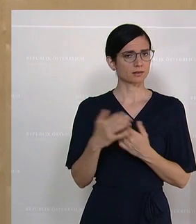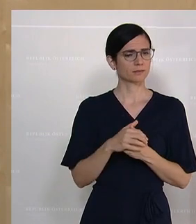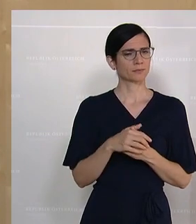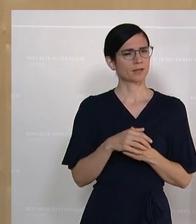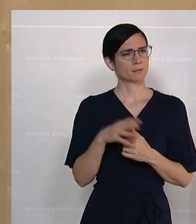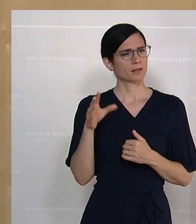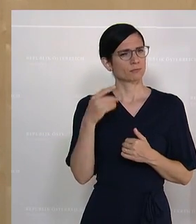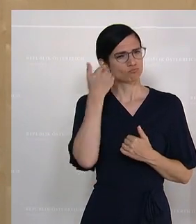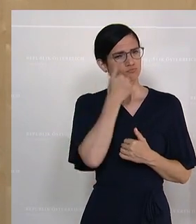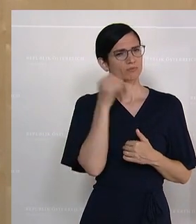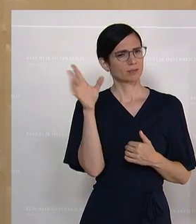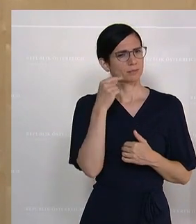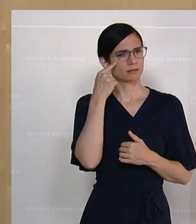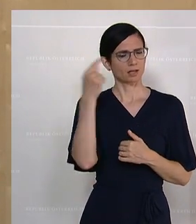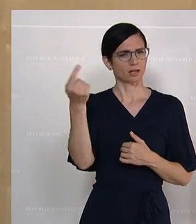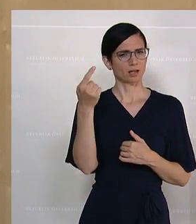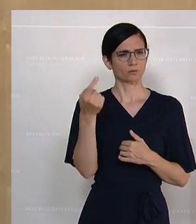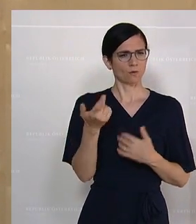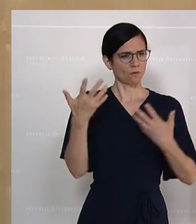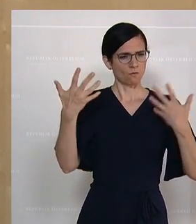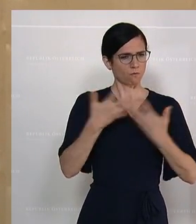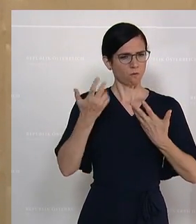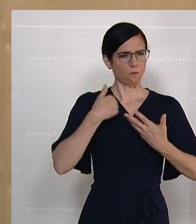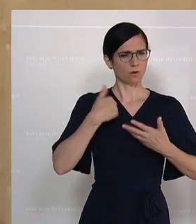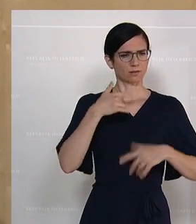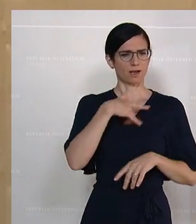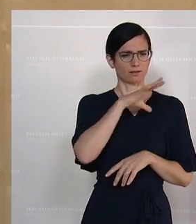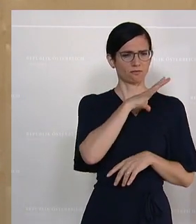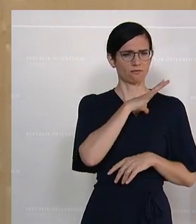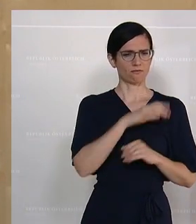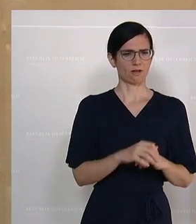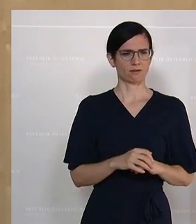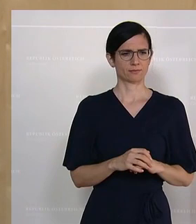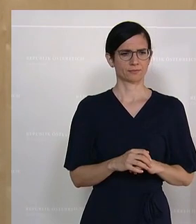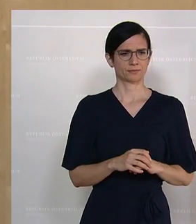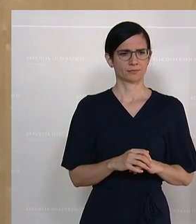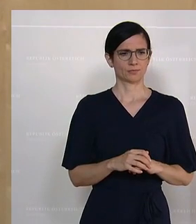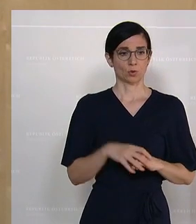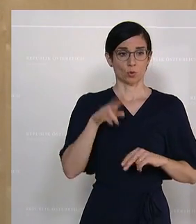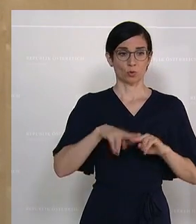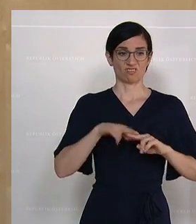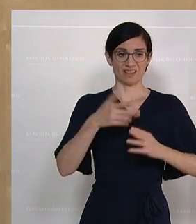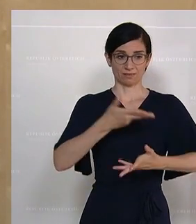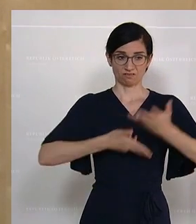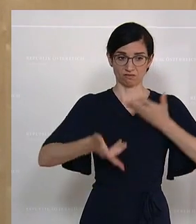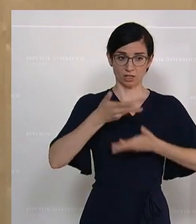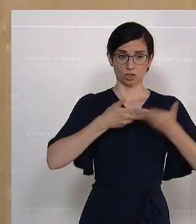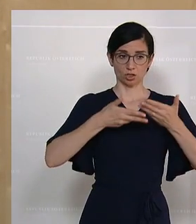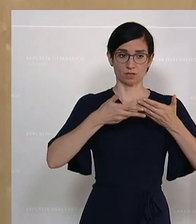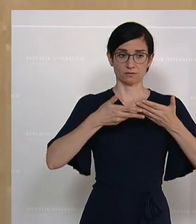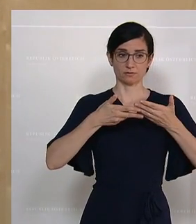bedenken sie dass einmal wo hier die gefahren liegen und wenn die große mehrheit der wirtschaftswissenschaftlerin wird